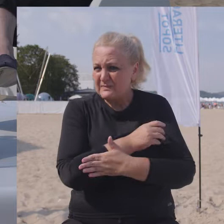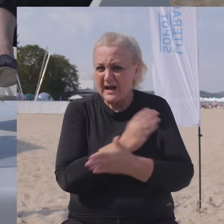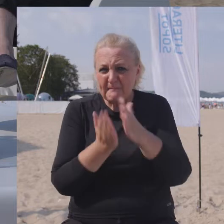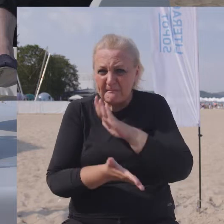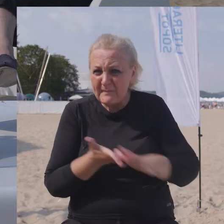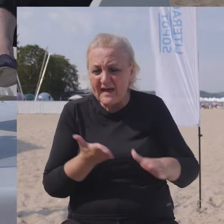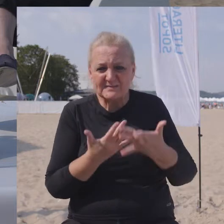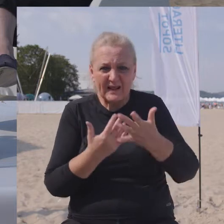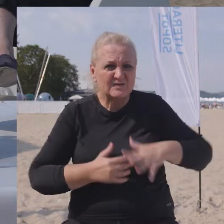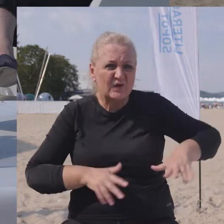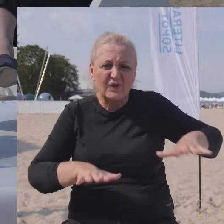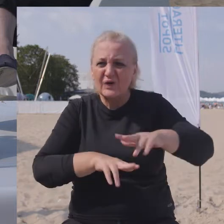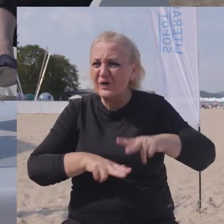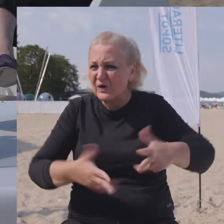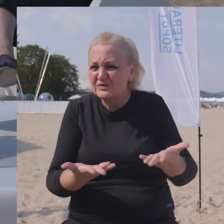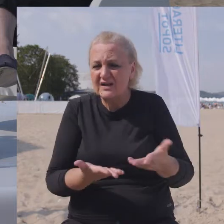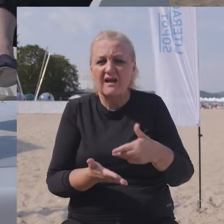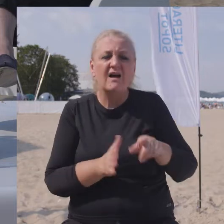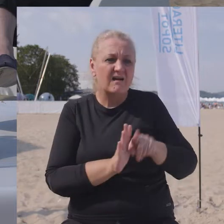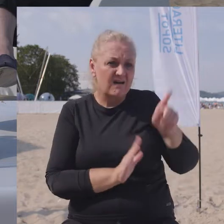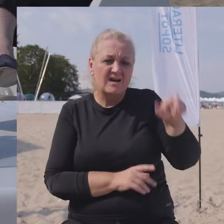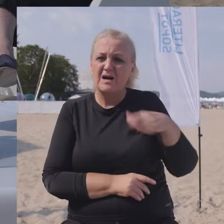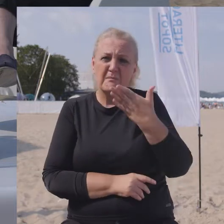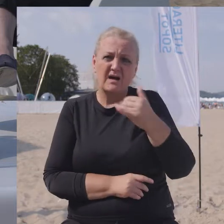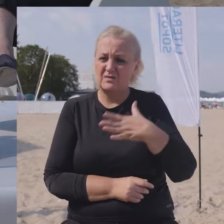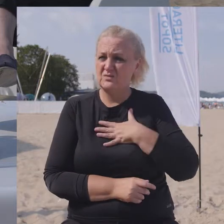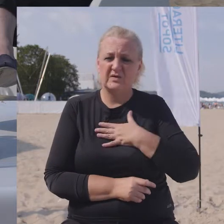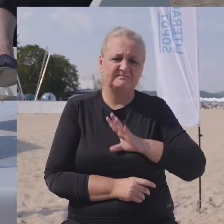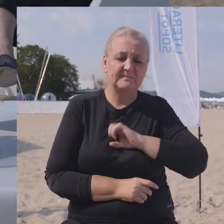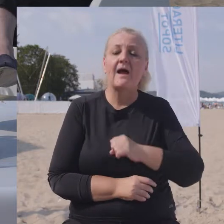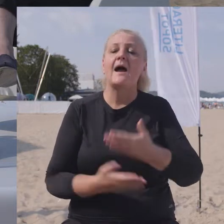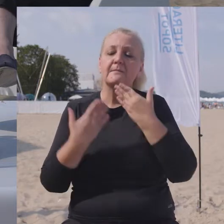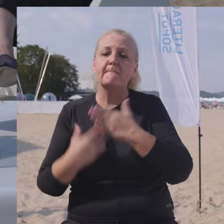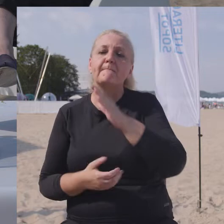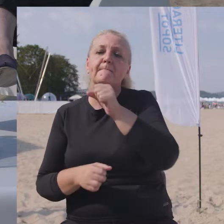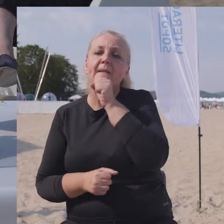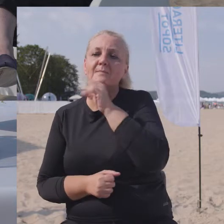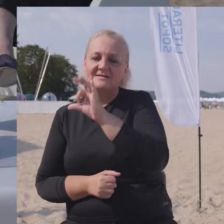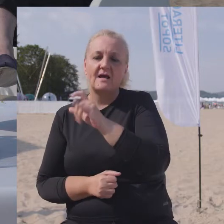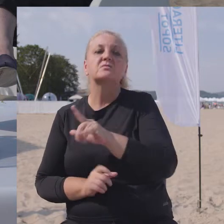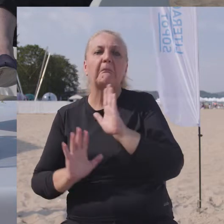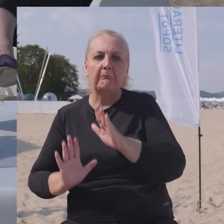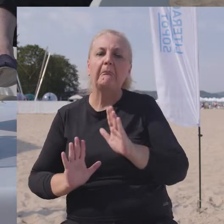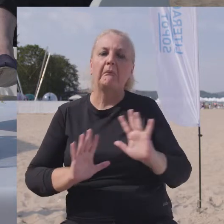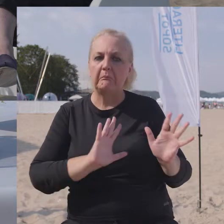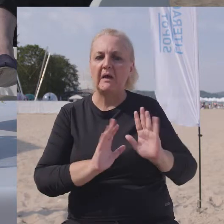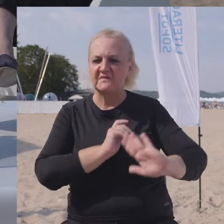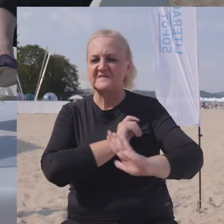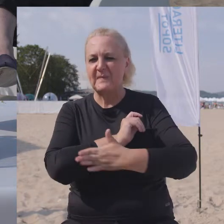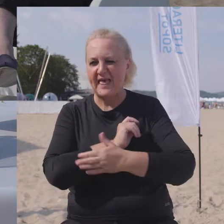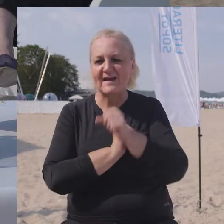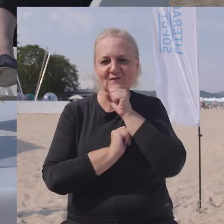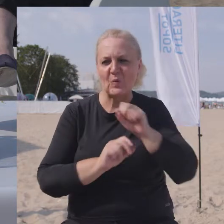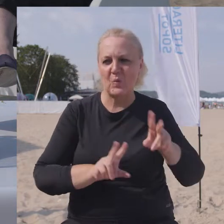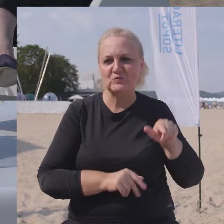strony najbliższej rodziny jest dla Magdy dojmujący. Na szczęście babcia Stasia ogarnia sytuację i wspiera swoją